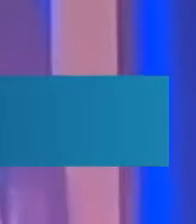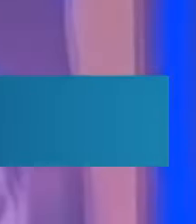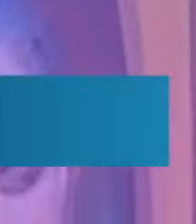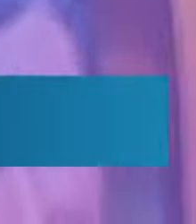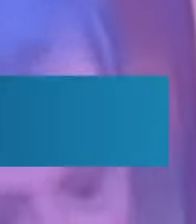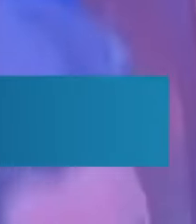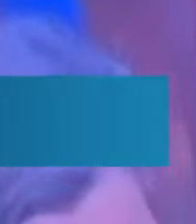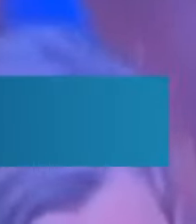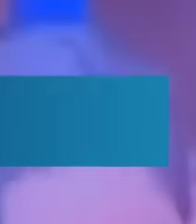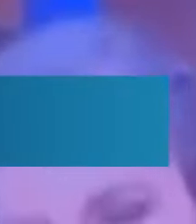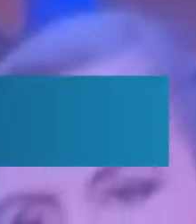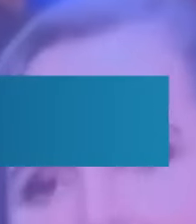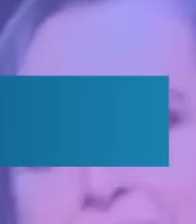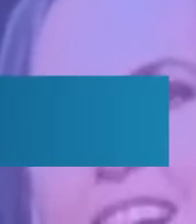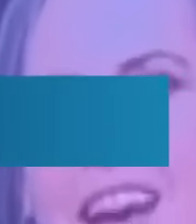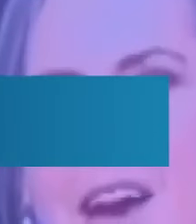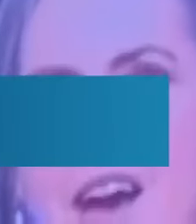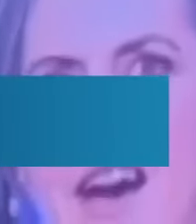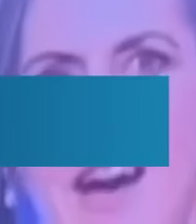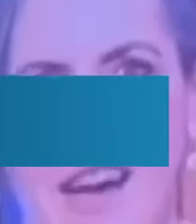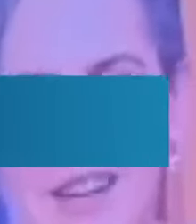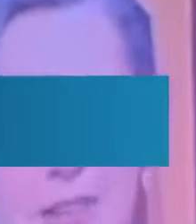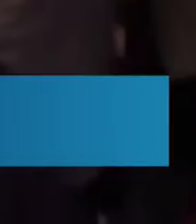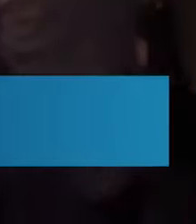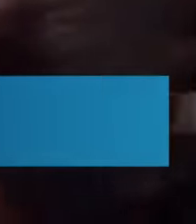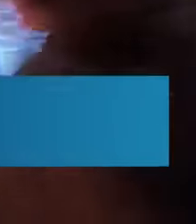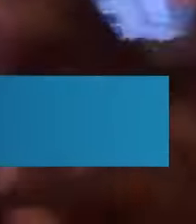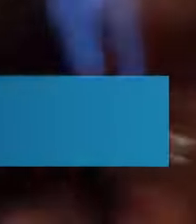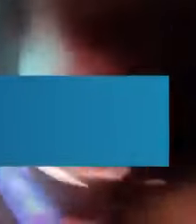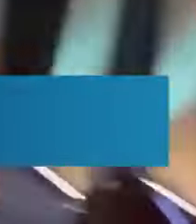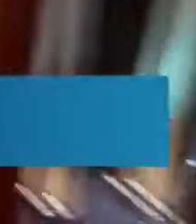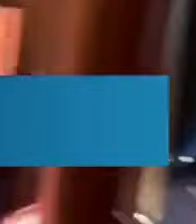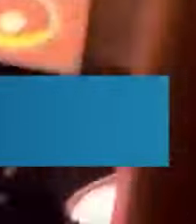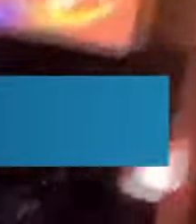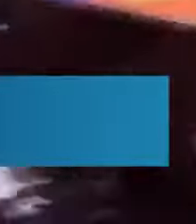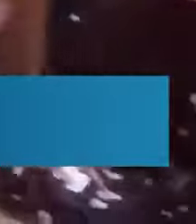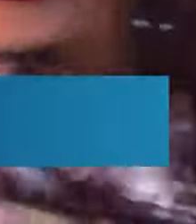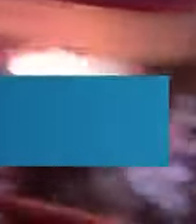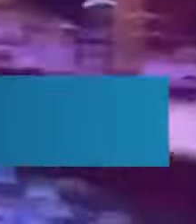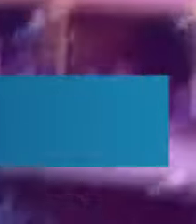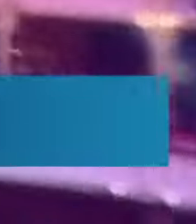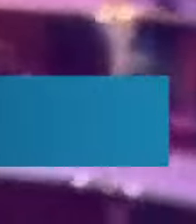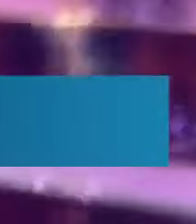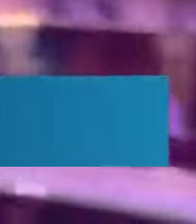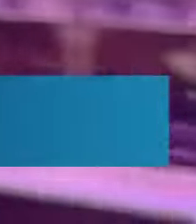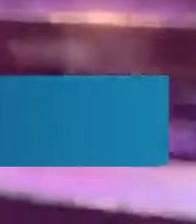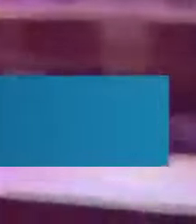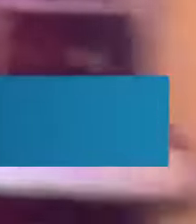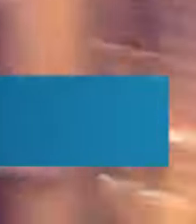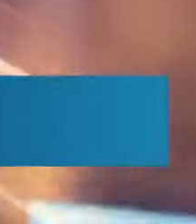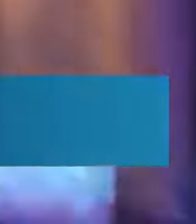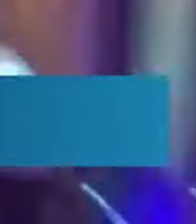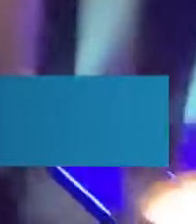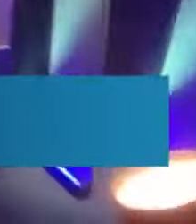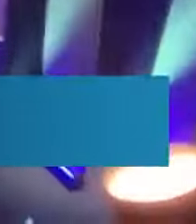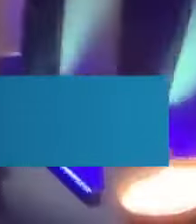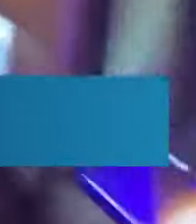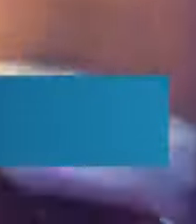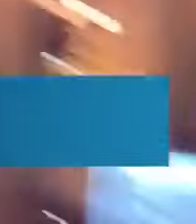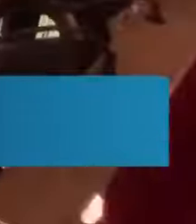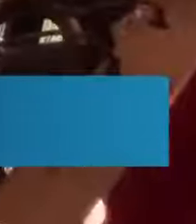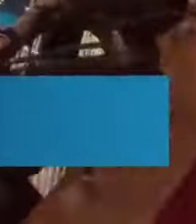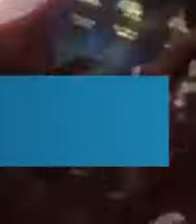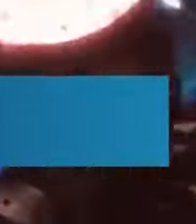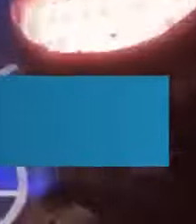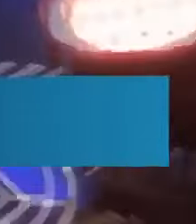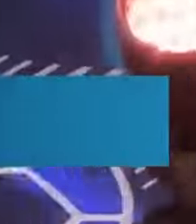이 남자는 자신의 소셜미디어 계정에 곧 관련 영상을 제작할 거라고 홍보하기까지 했습니다. 영국 아카데미상 측은 매우